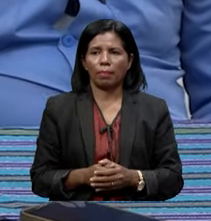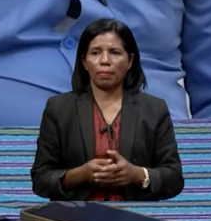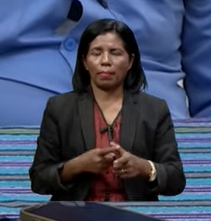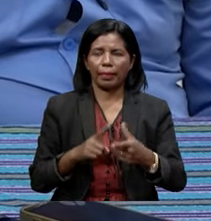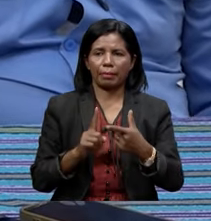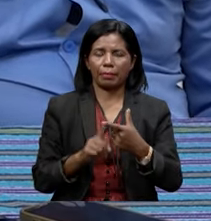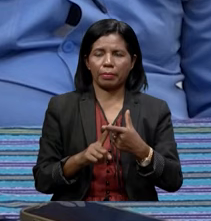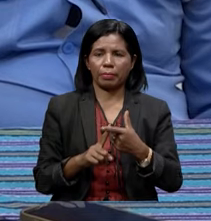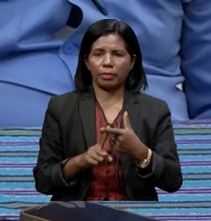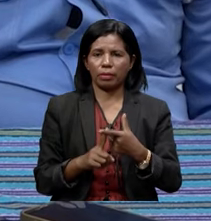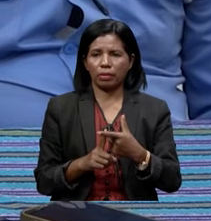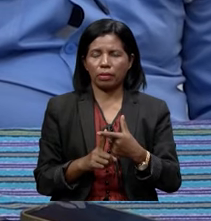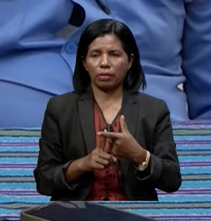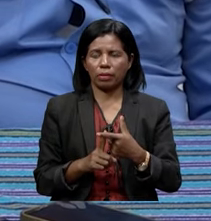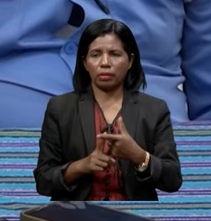depois